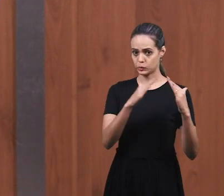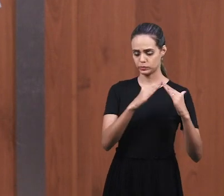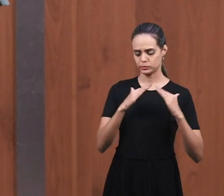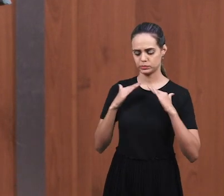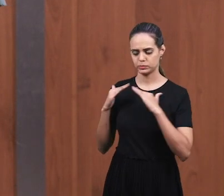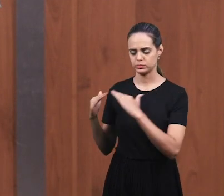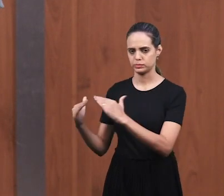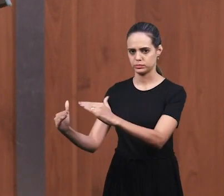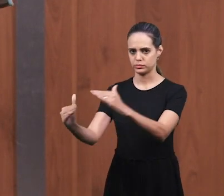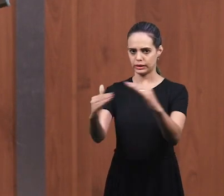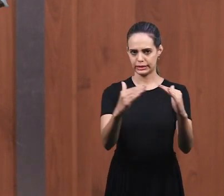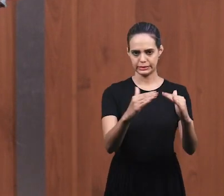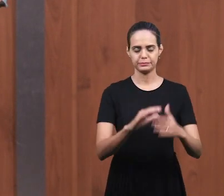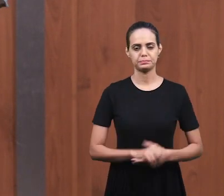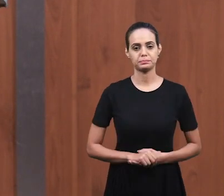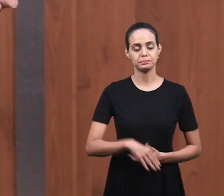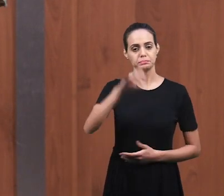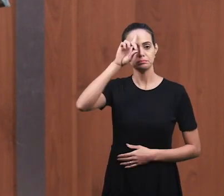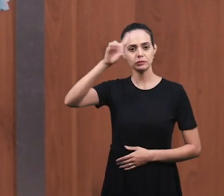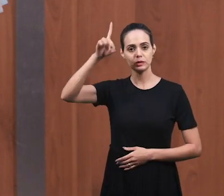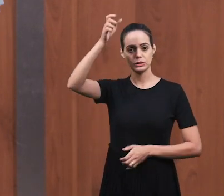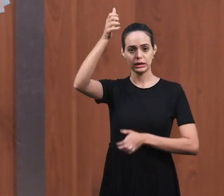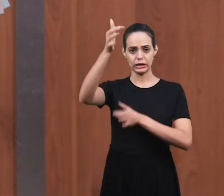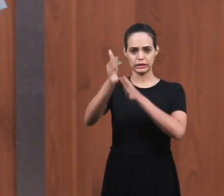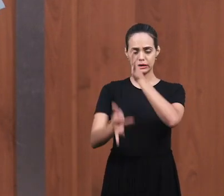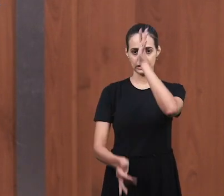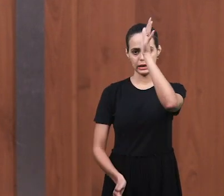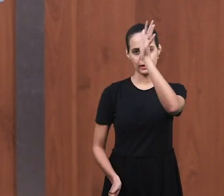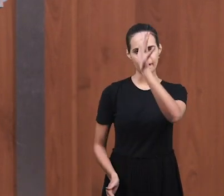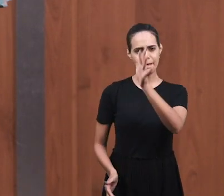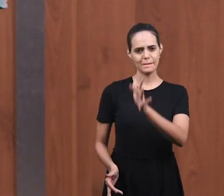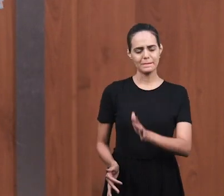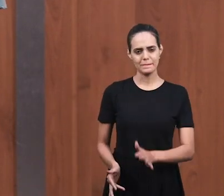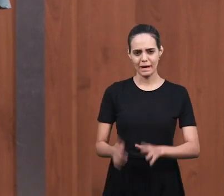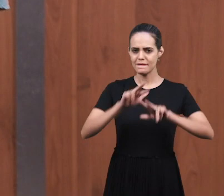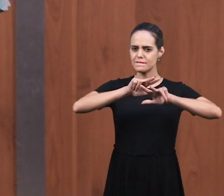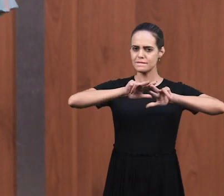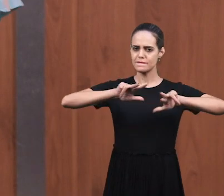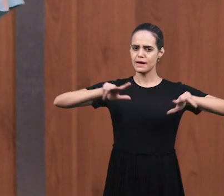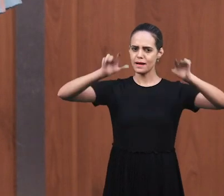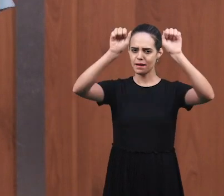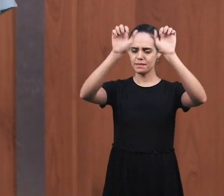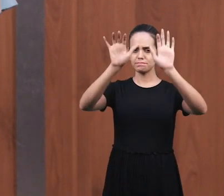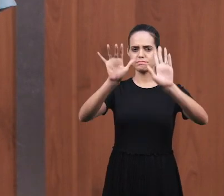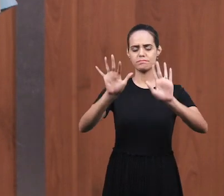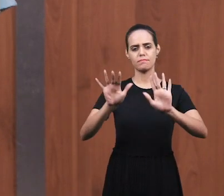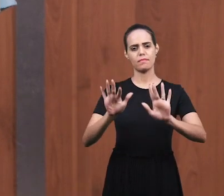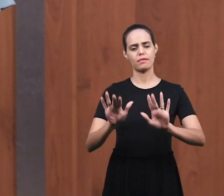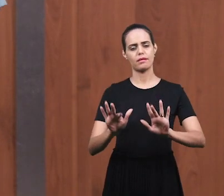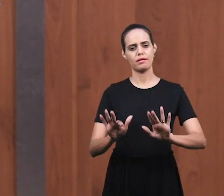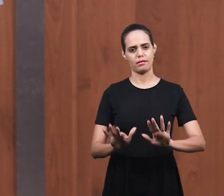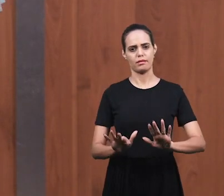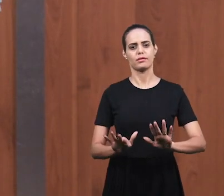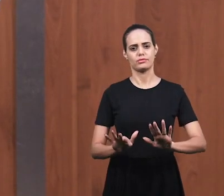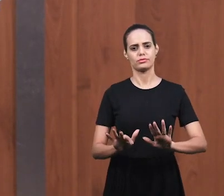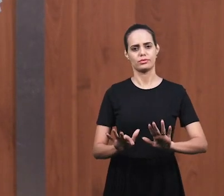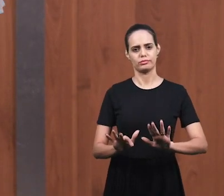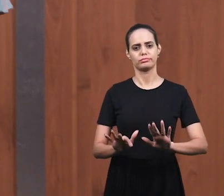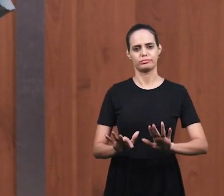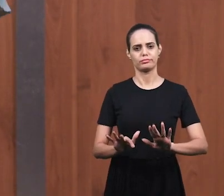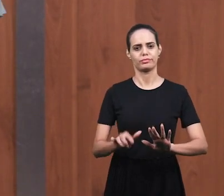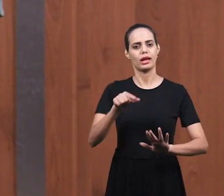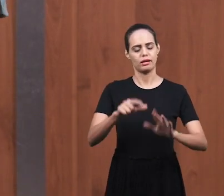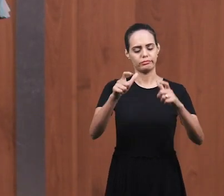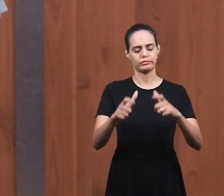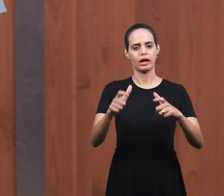montées à côté du tabernacle, autour du tabernacle. Dieu allait verser beaucoup de bénédictions sur le peuple le long de toute sa marche dans le